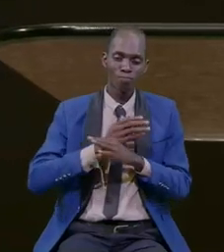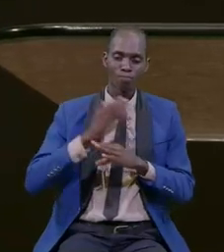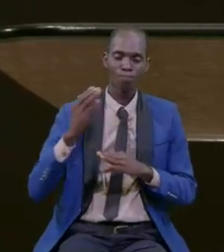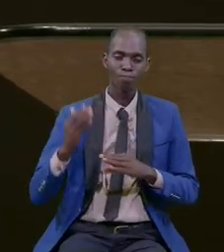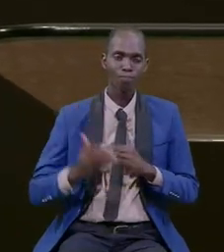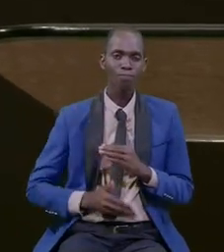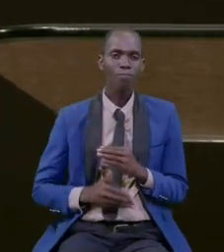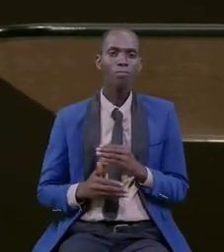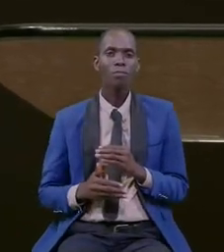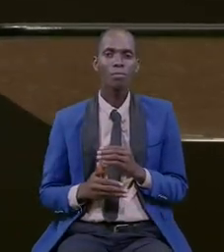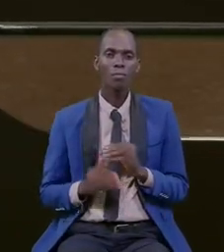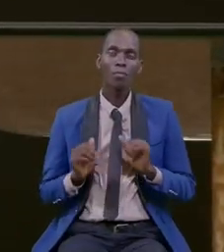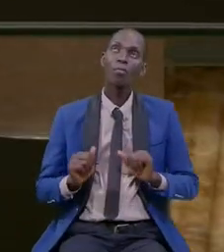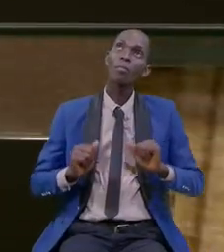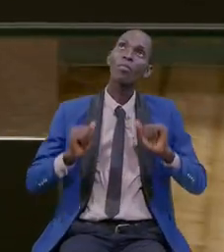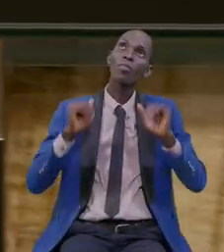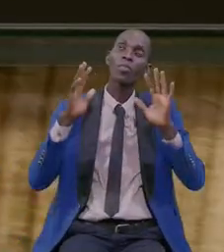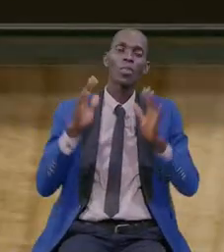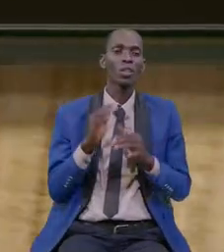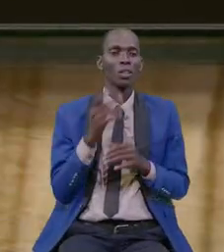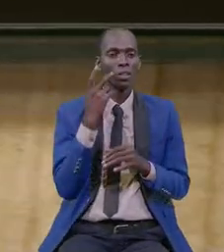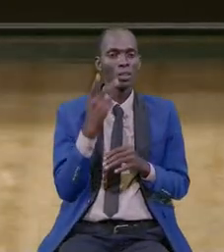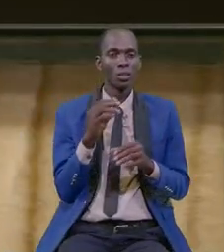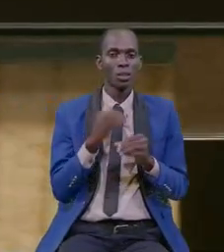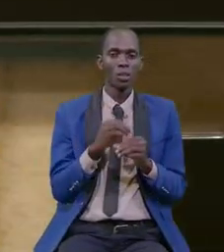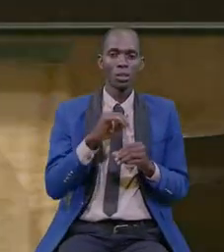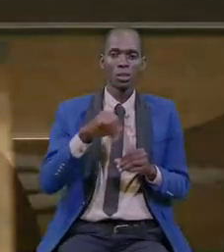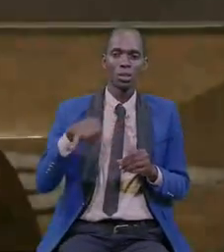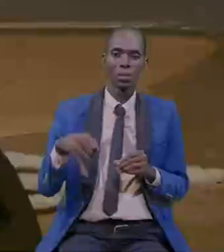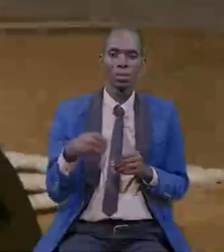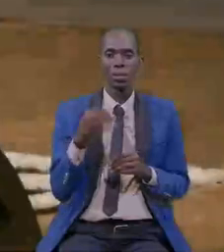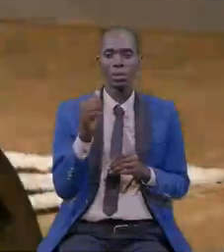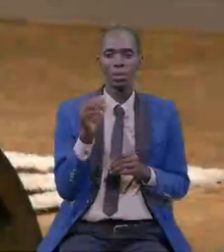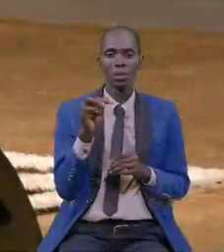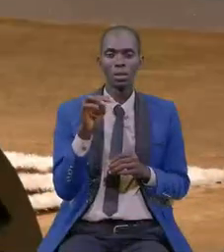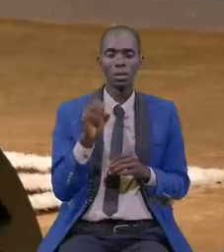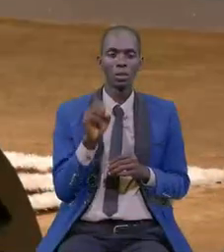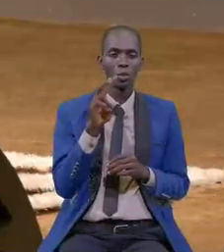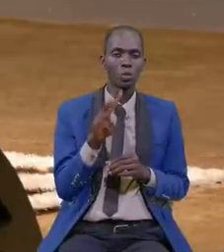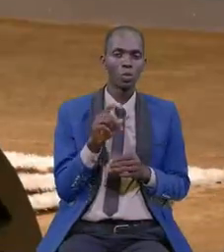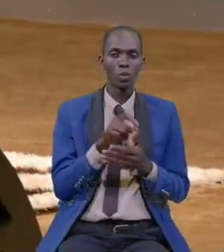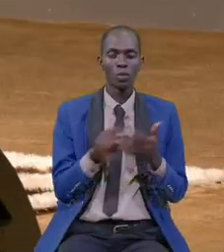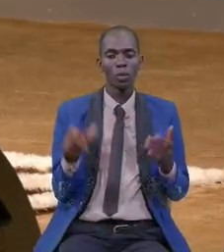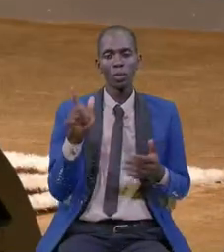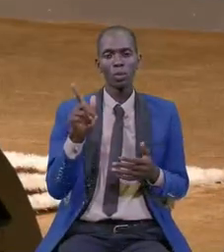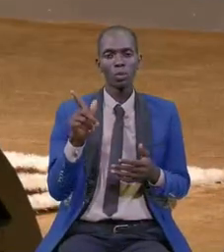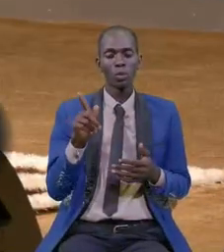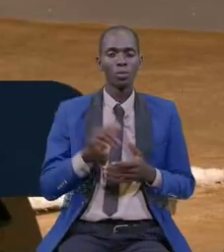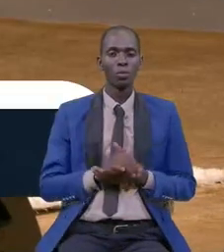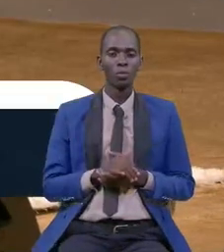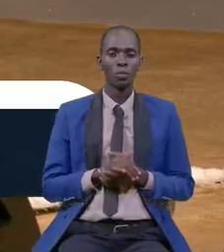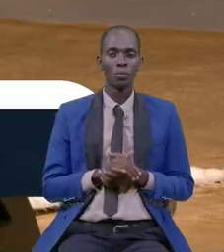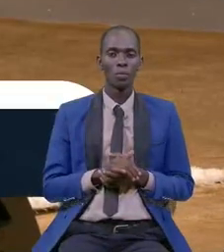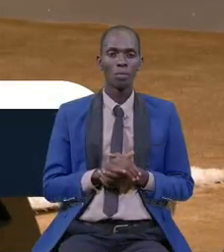distincte d'Abraham Jacques 2 Jacques 2 verset 21